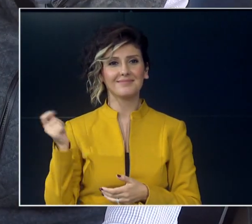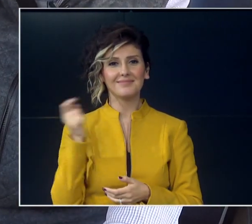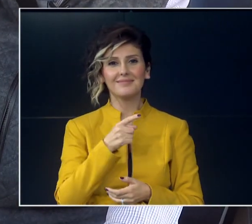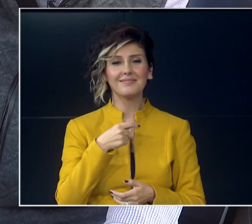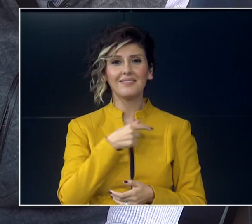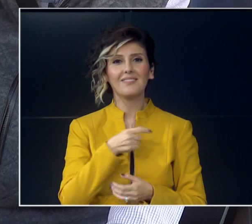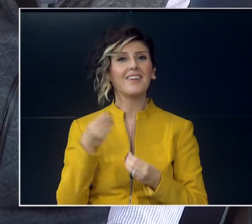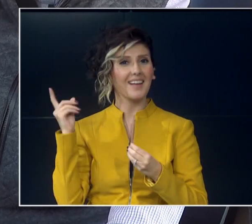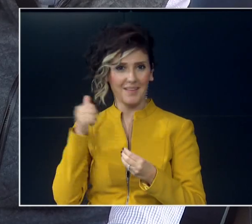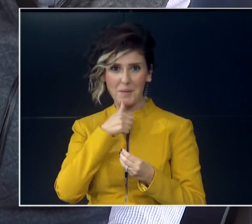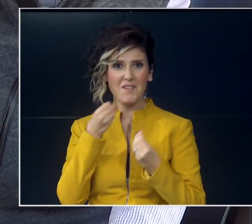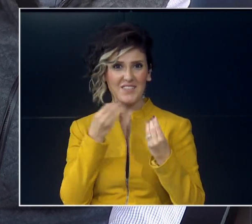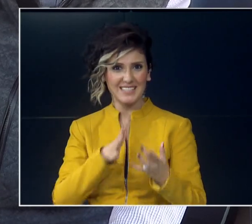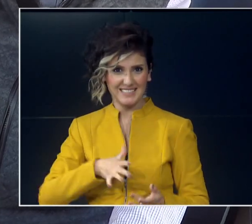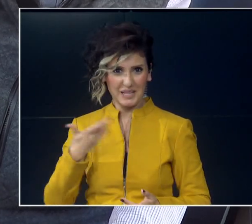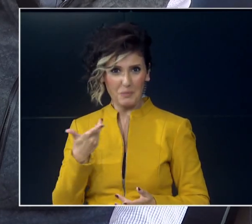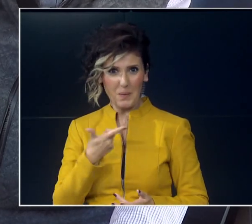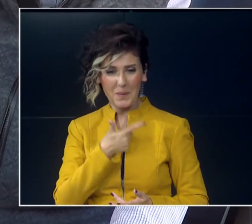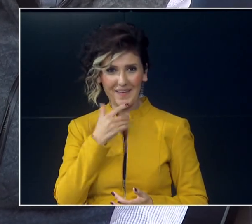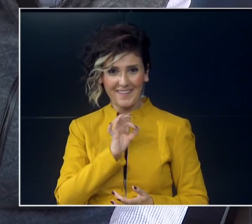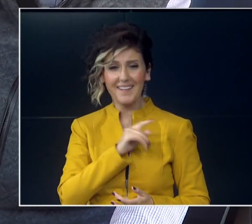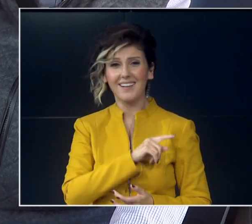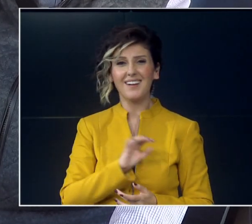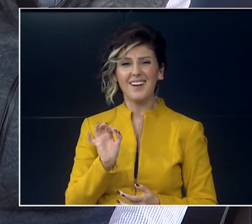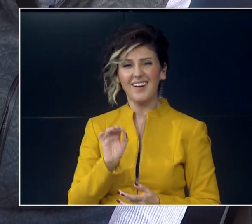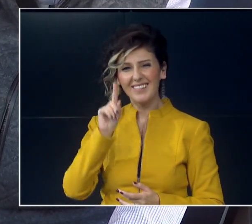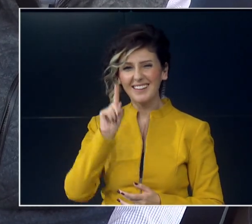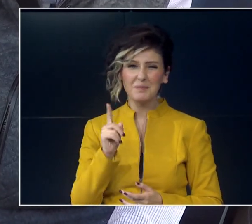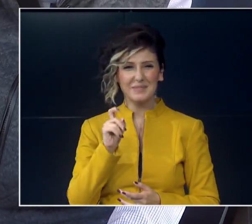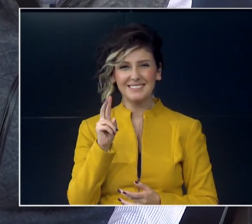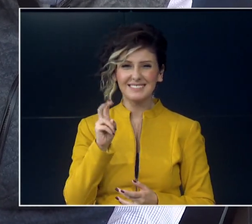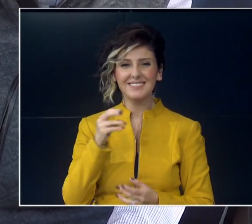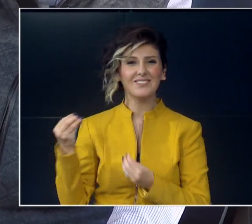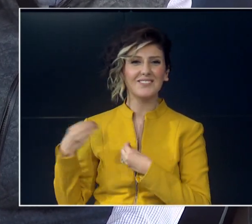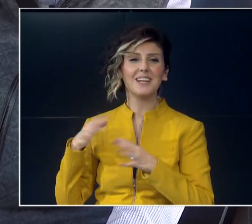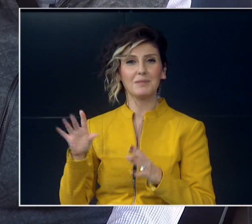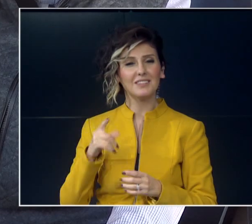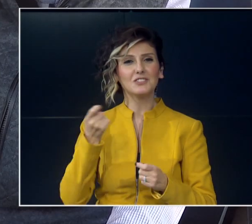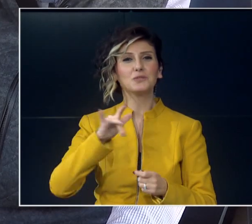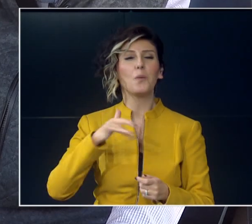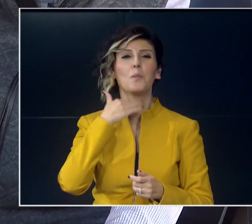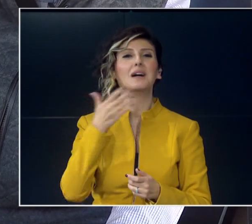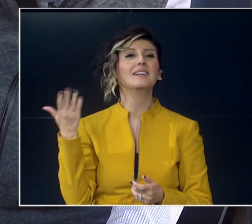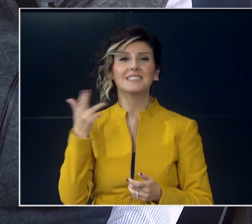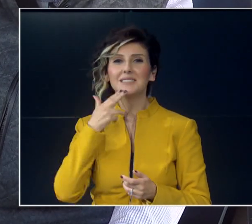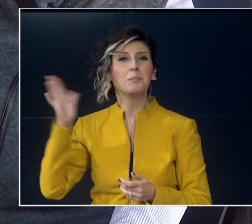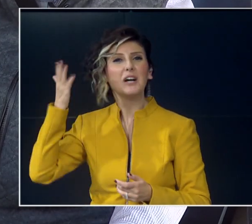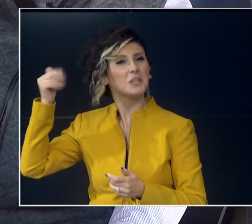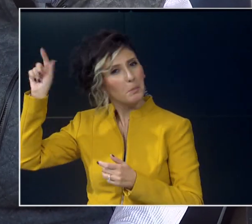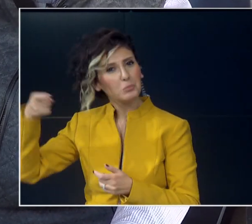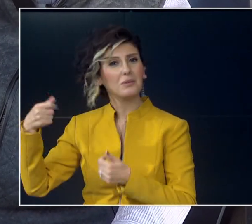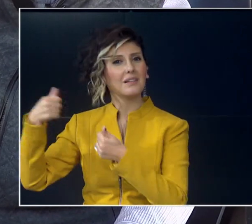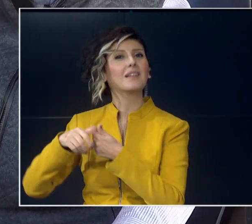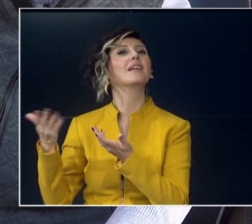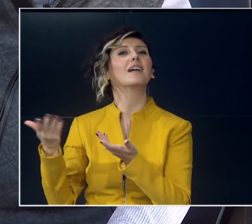Dolayısıyla vermek istemediler. Böyle bir il birkaç ay, evet. Ya işi yok, gücü yok. Kızın başka birini bulamadın mı